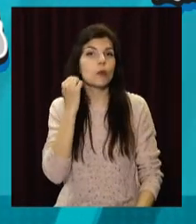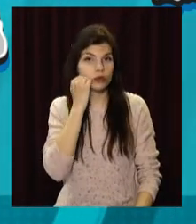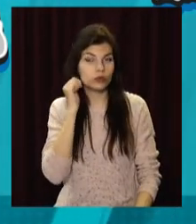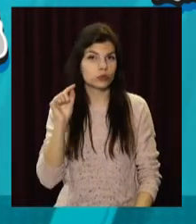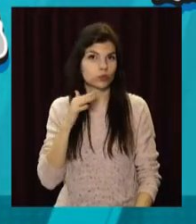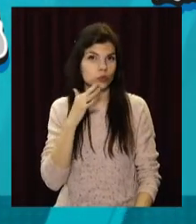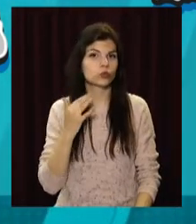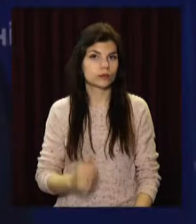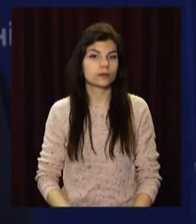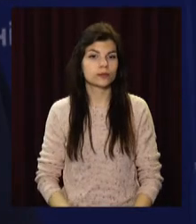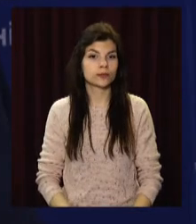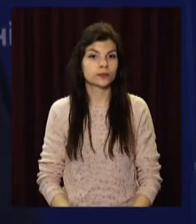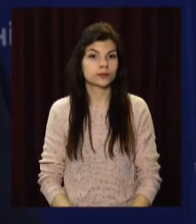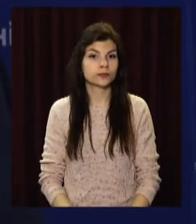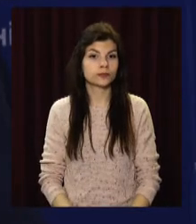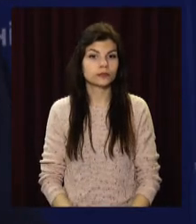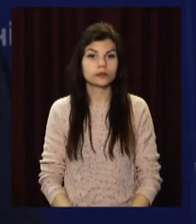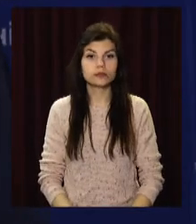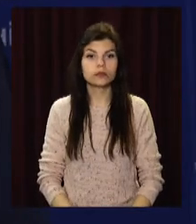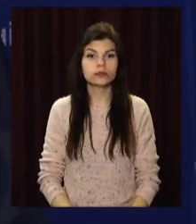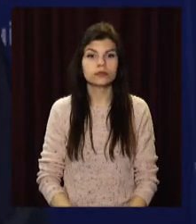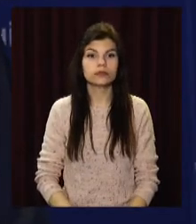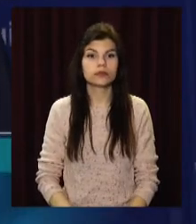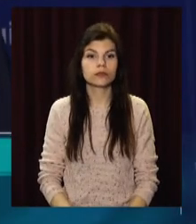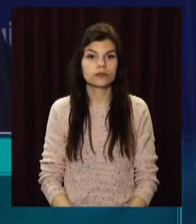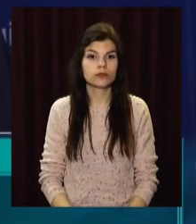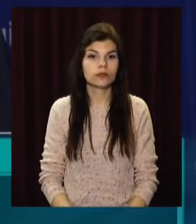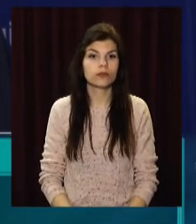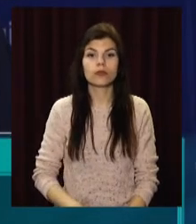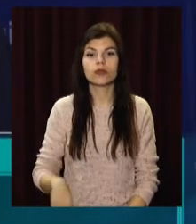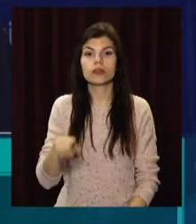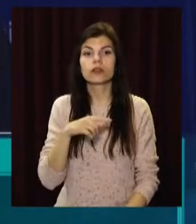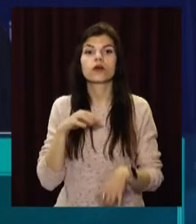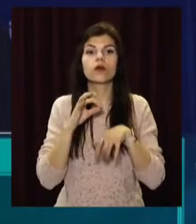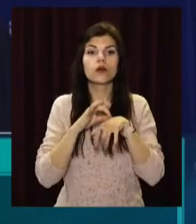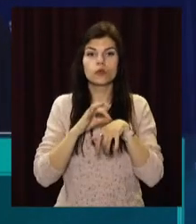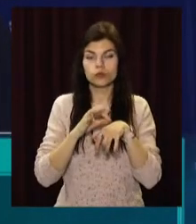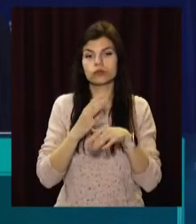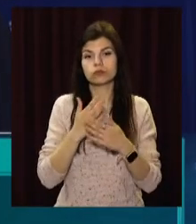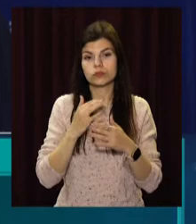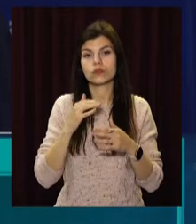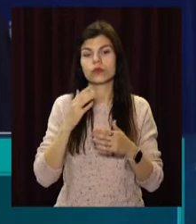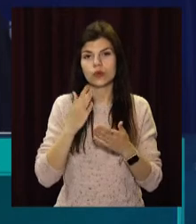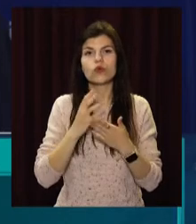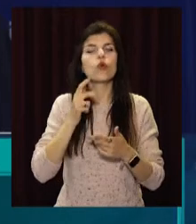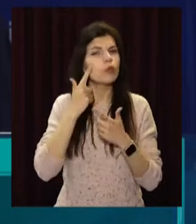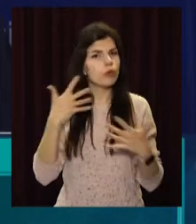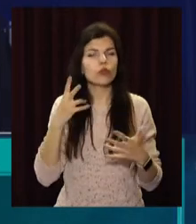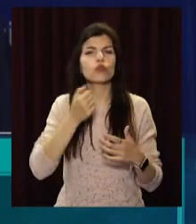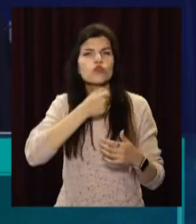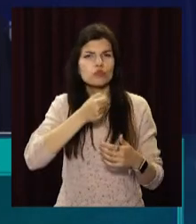Новомосковську. В групі ризику, як і завжди, пожилі люди, ті,